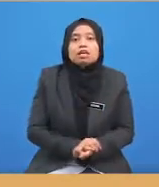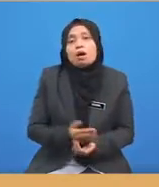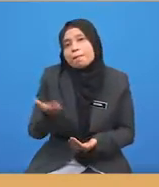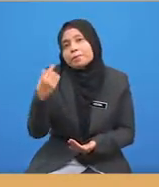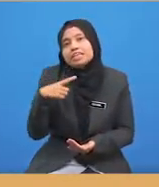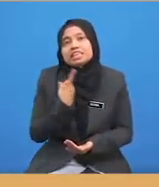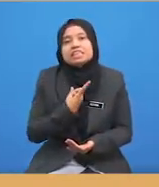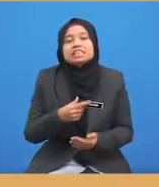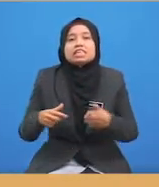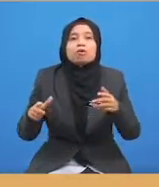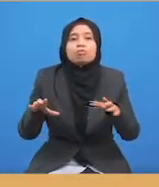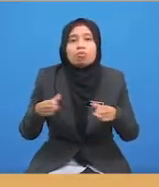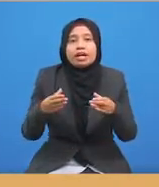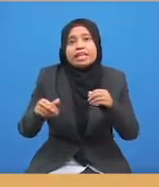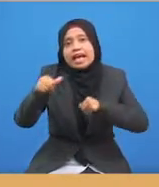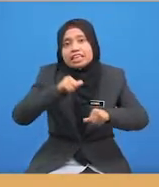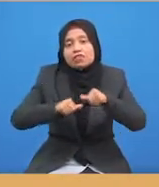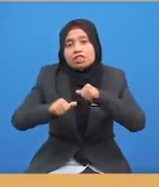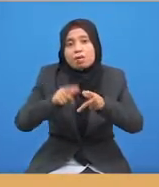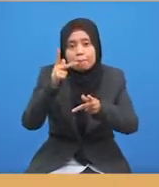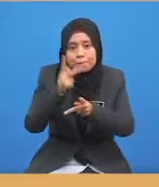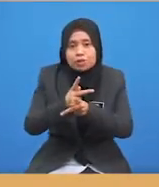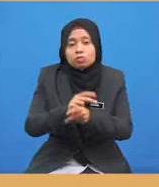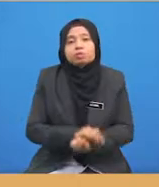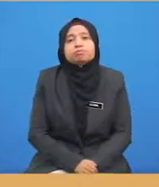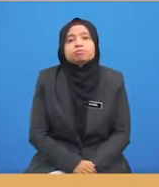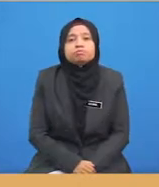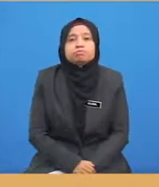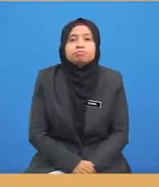mari laksanakan aktiviti ini bersama-sama.